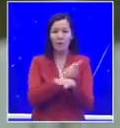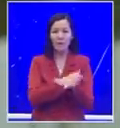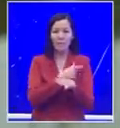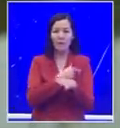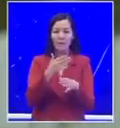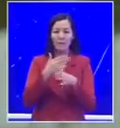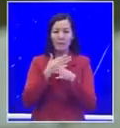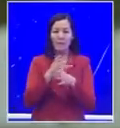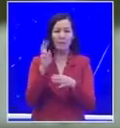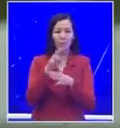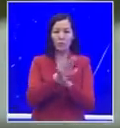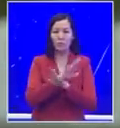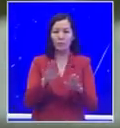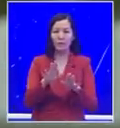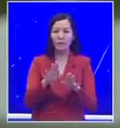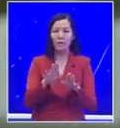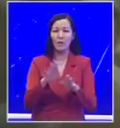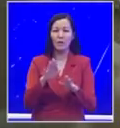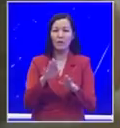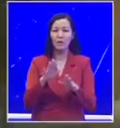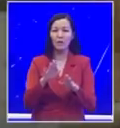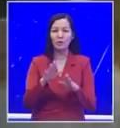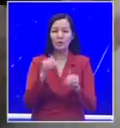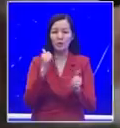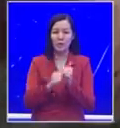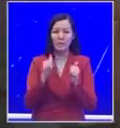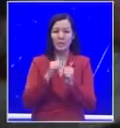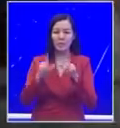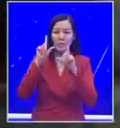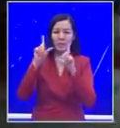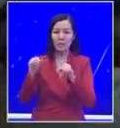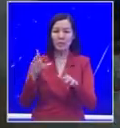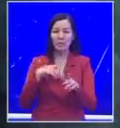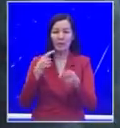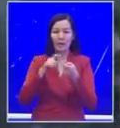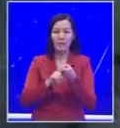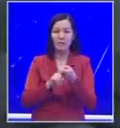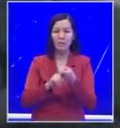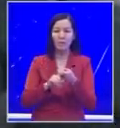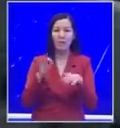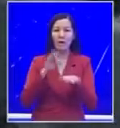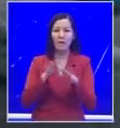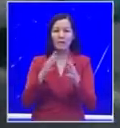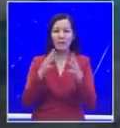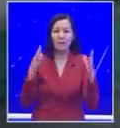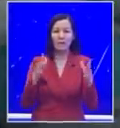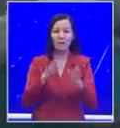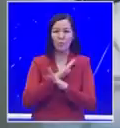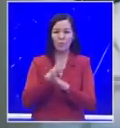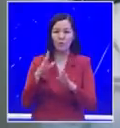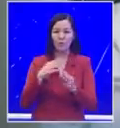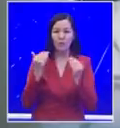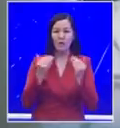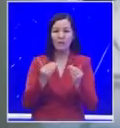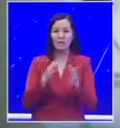көмекке жүгінбеген. Оған себеп жұмысы же сапарға шығумен байланысты болған. Салдарынан індет асқынып өлімге соқтырған.